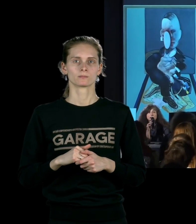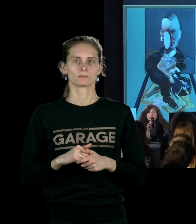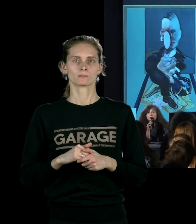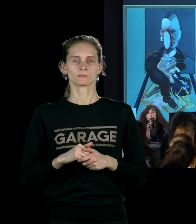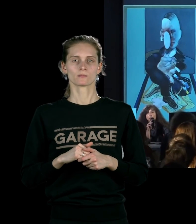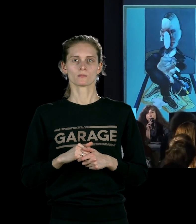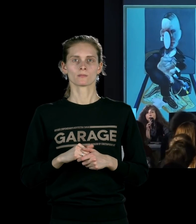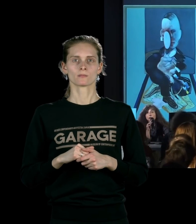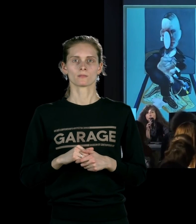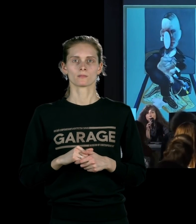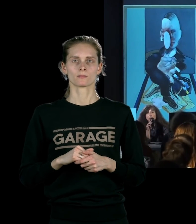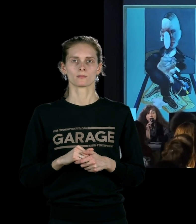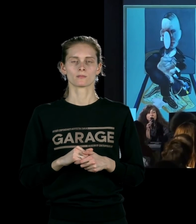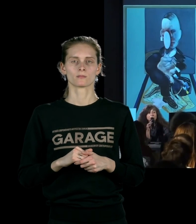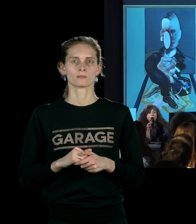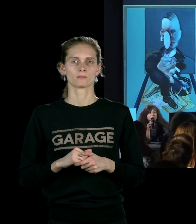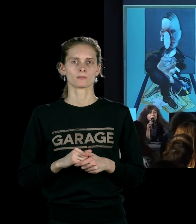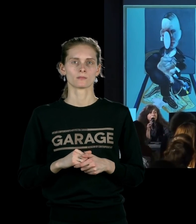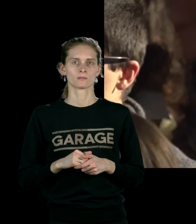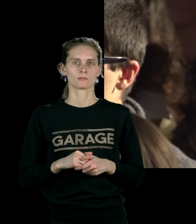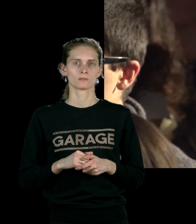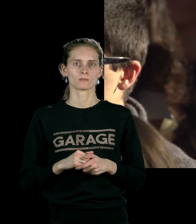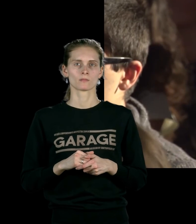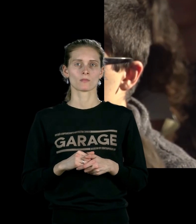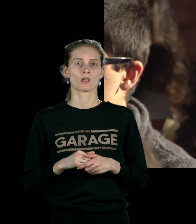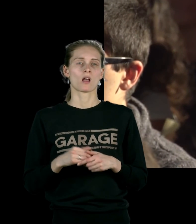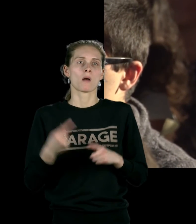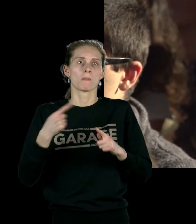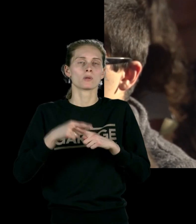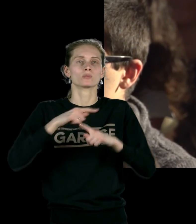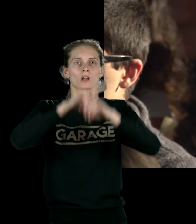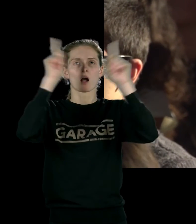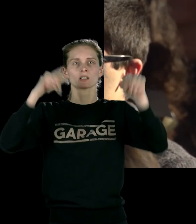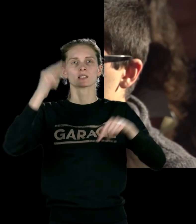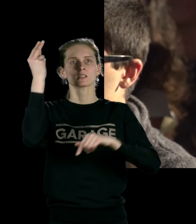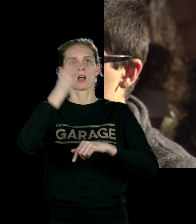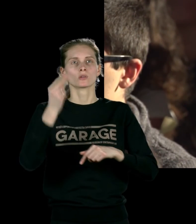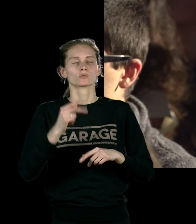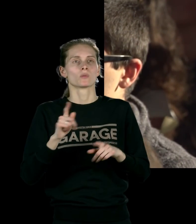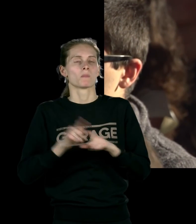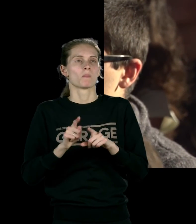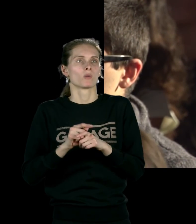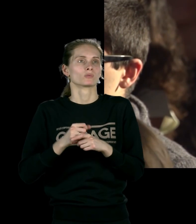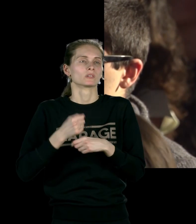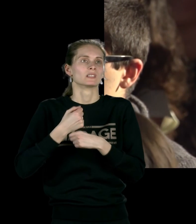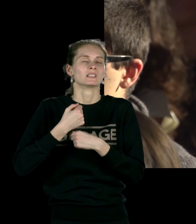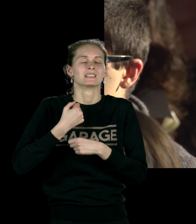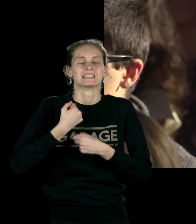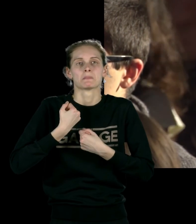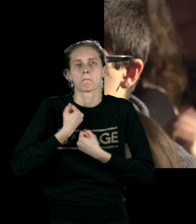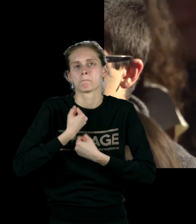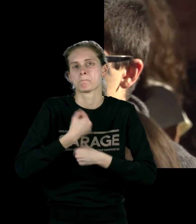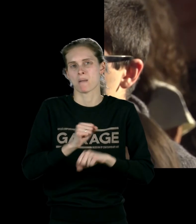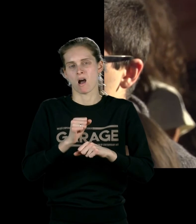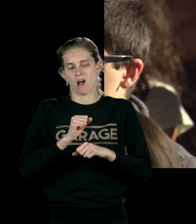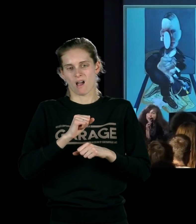при этом отрицая чувство вины, но все время изживая эту ситуацию, изживая эту невозможность запомнить человека,